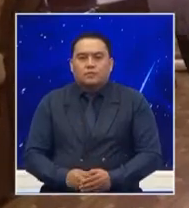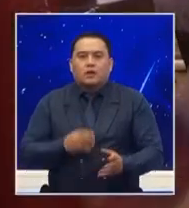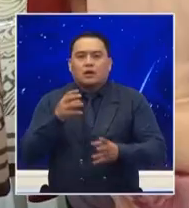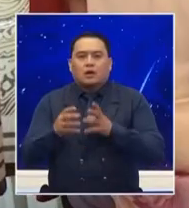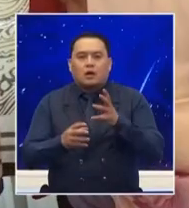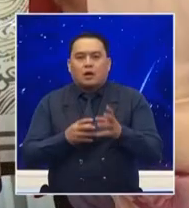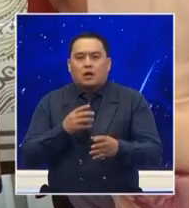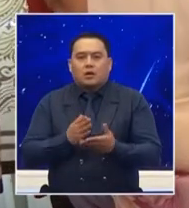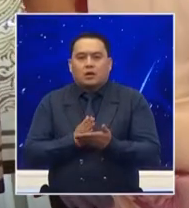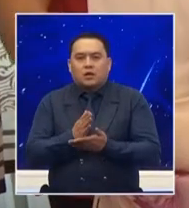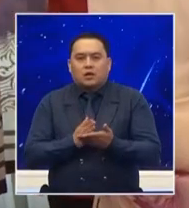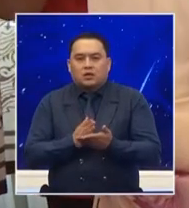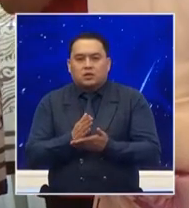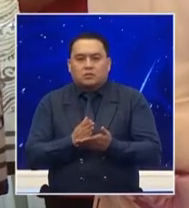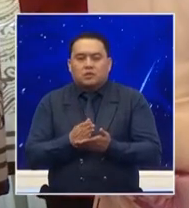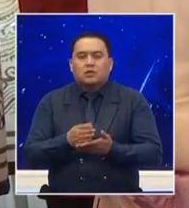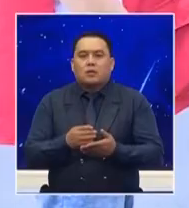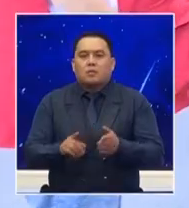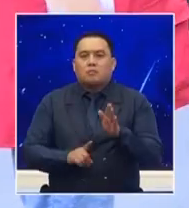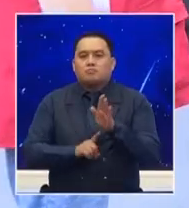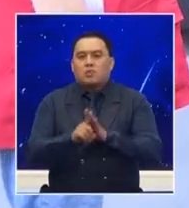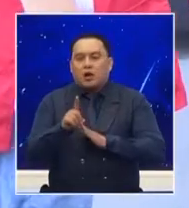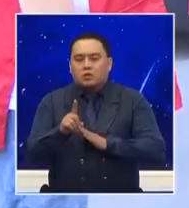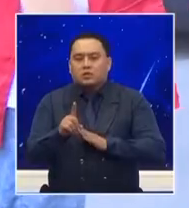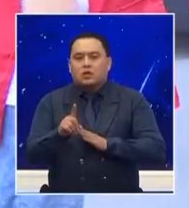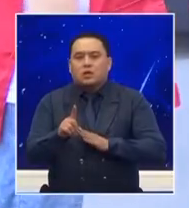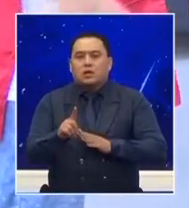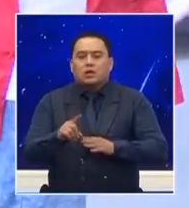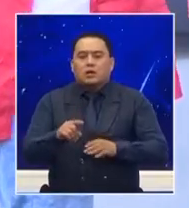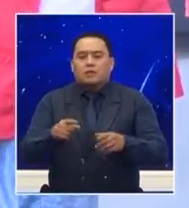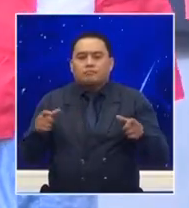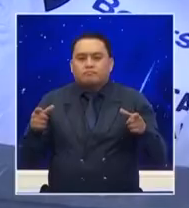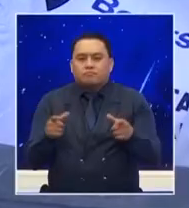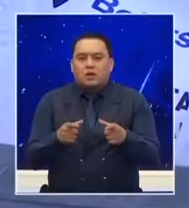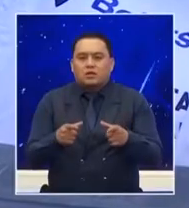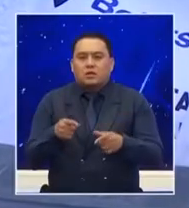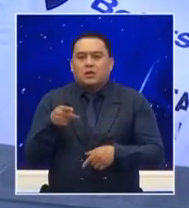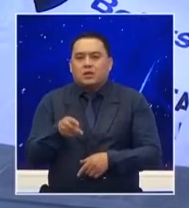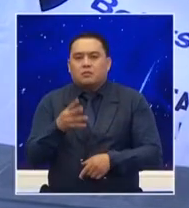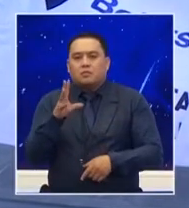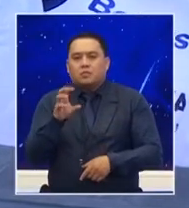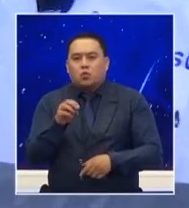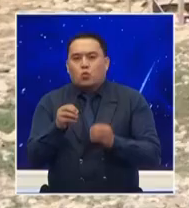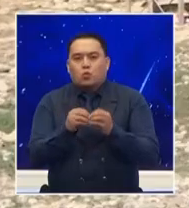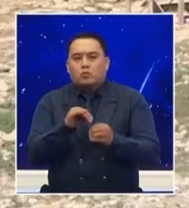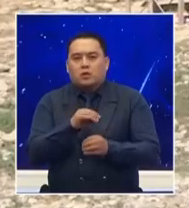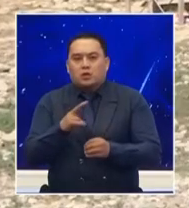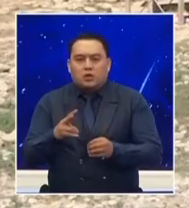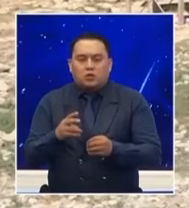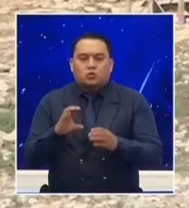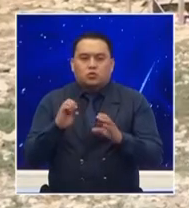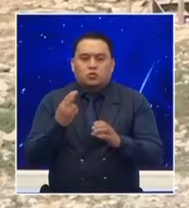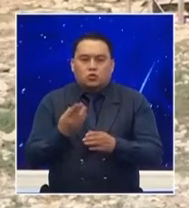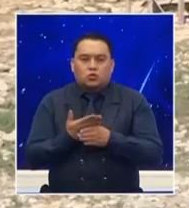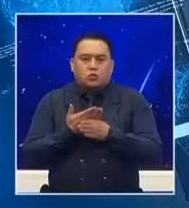қоғамы қызметін 10 жыл бұрын бастаған. Бастапқысын айтпағанда пандемия кезінде 2,5 мың отбасыға 10 миллион теңгенің әлеуметтік